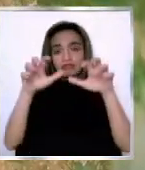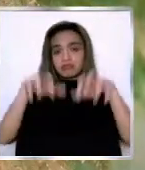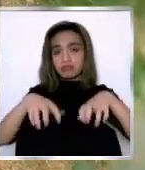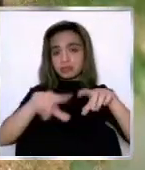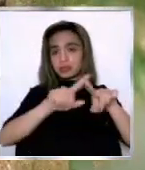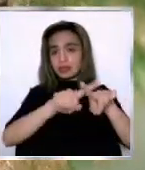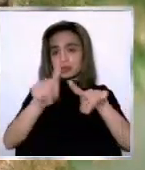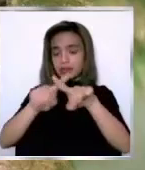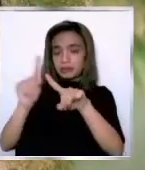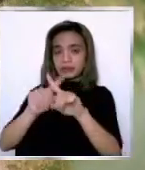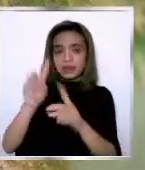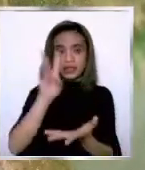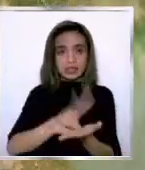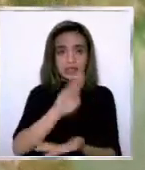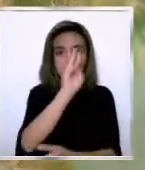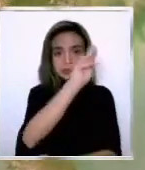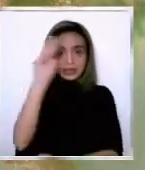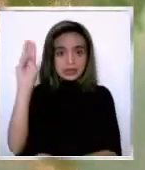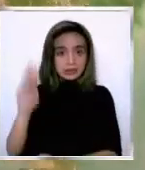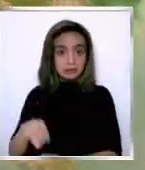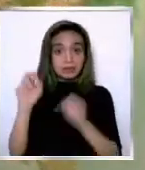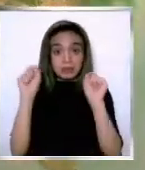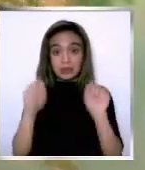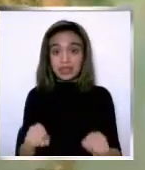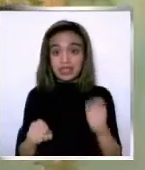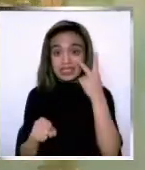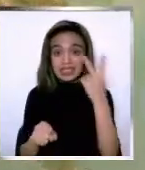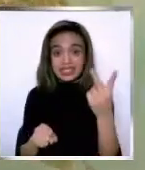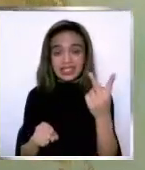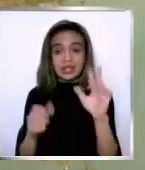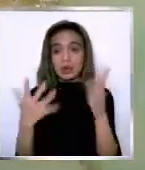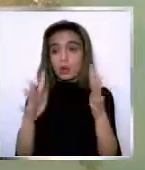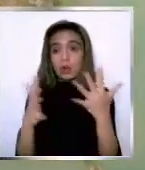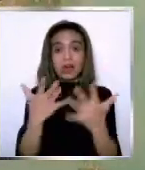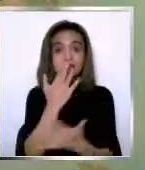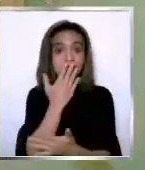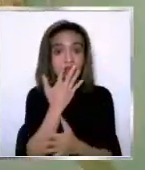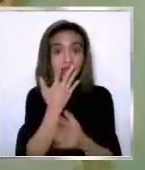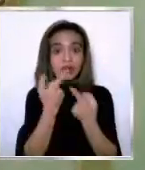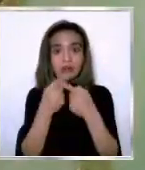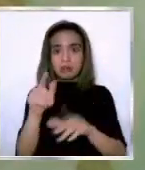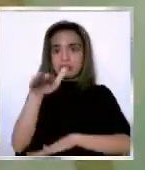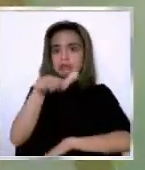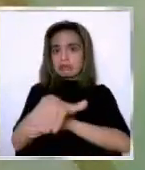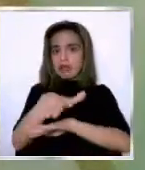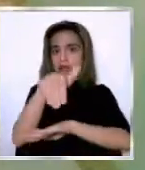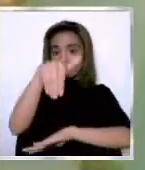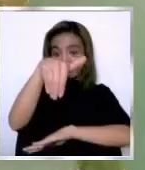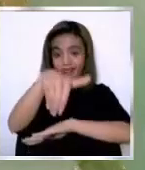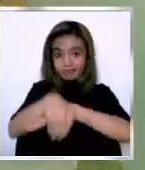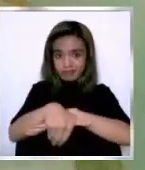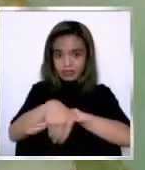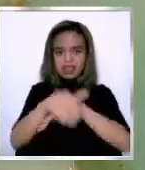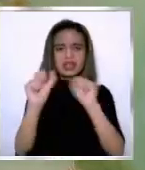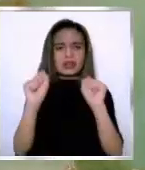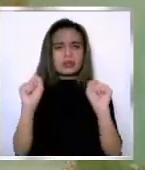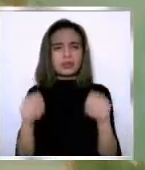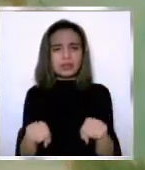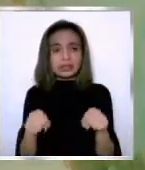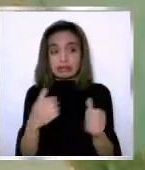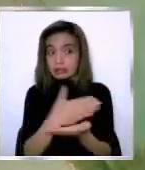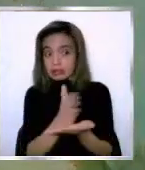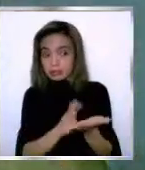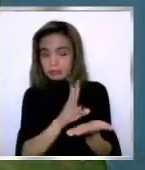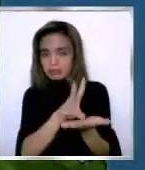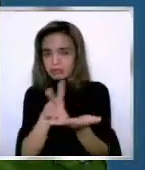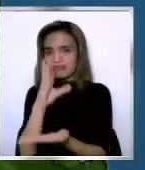Metro Manila. Makikita nyo, walang kulay, mga kapuso. Pero pagdating ng hapon hanggang gabi, posibleng ilang lugar makaranas ng mga